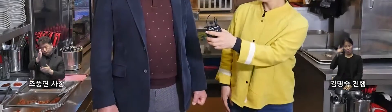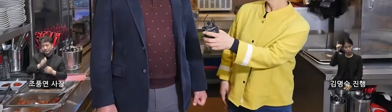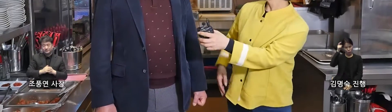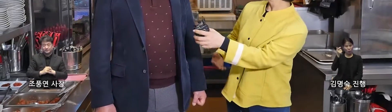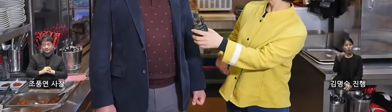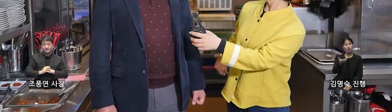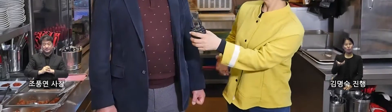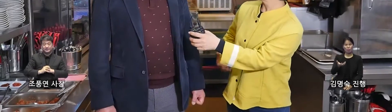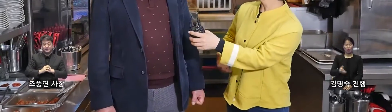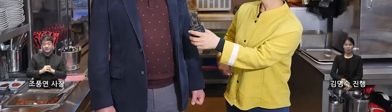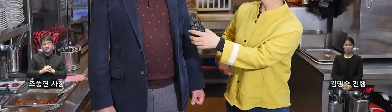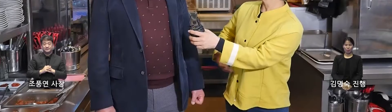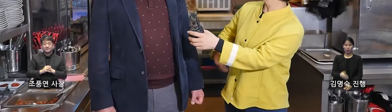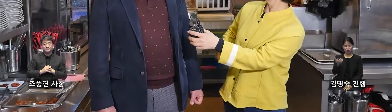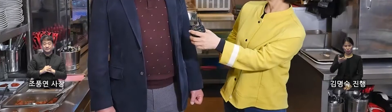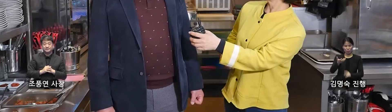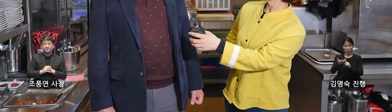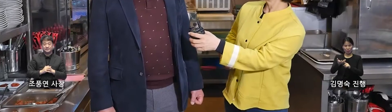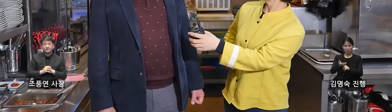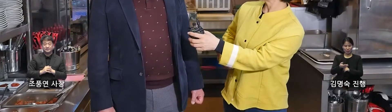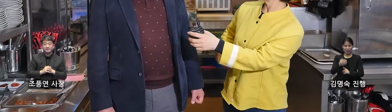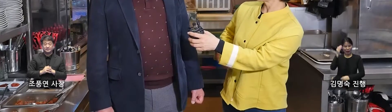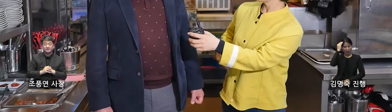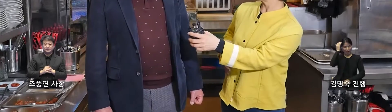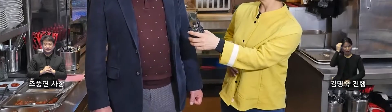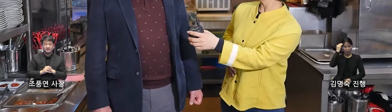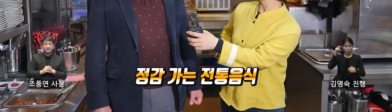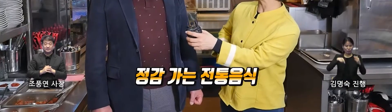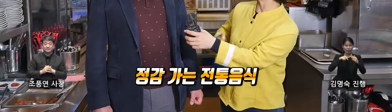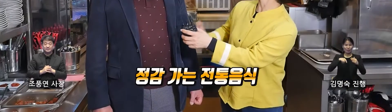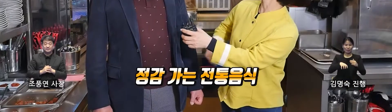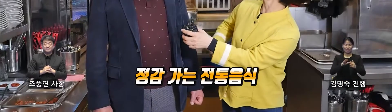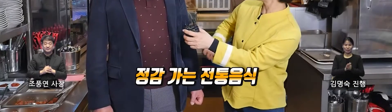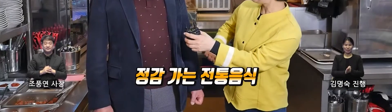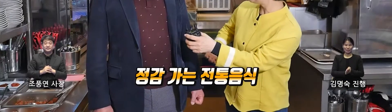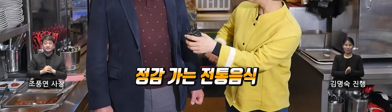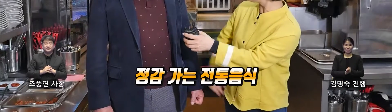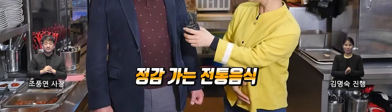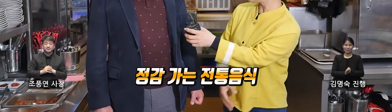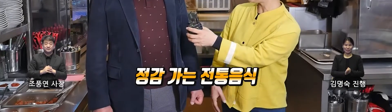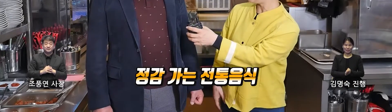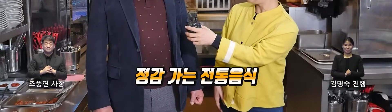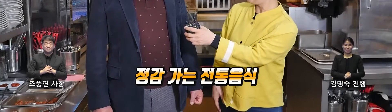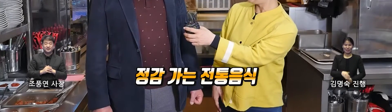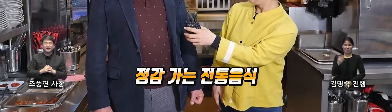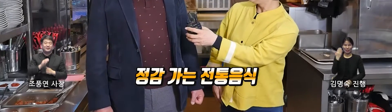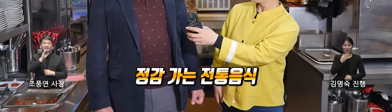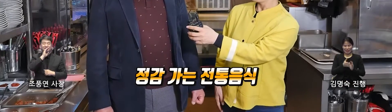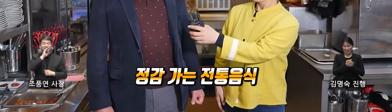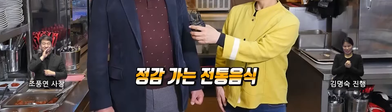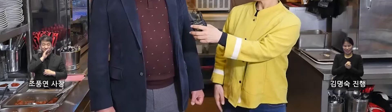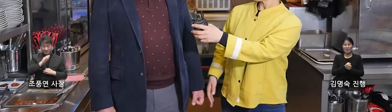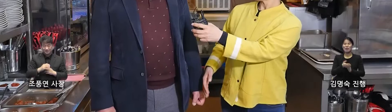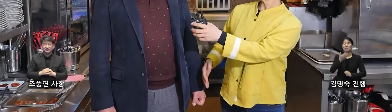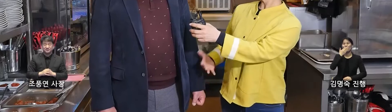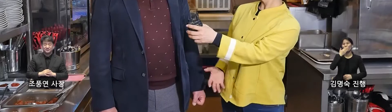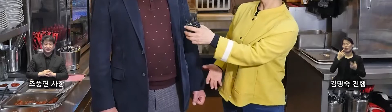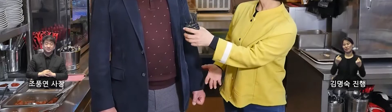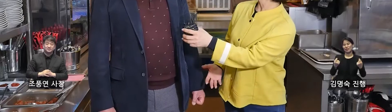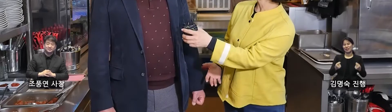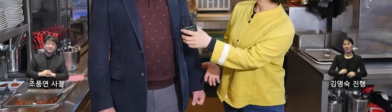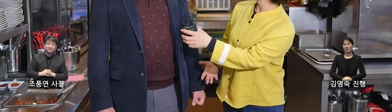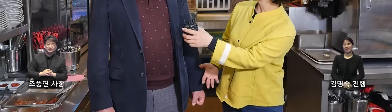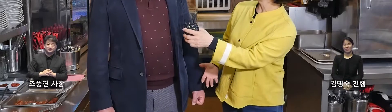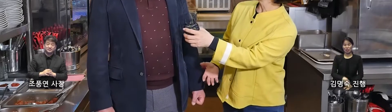국밥. 아, 국밥 하면 왠지 저희 나라에서는 이 국밥이 이렇게 정감이 가는 음식이잖아요. 아, 그렇죠. 네. 근데